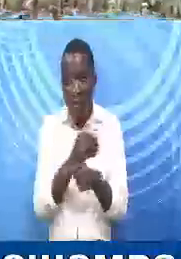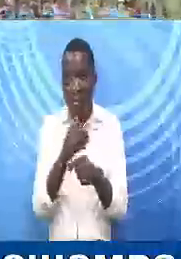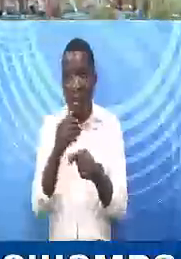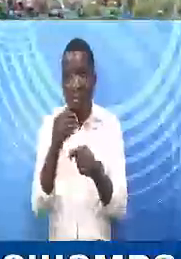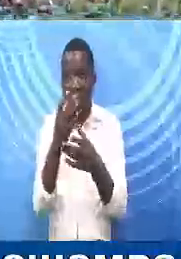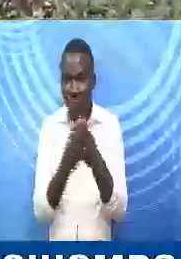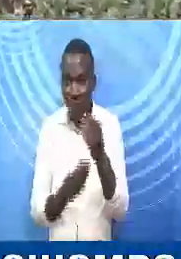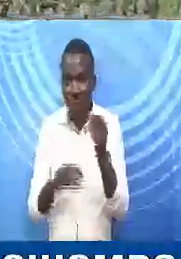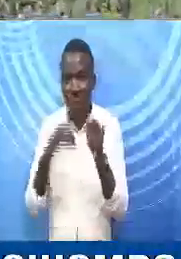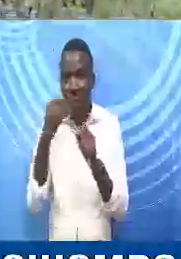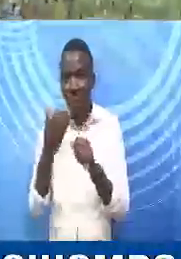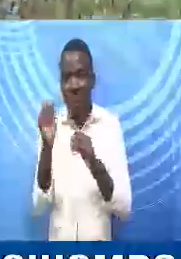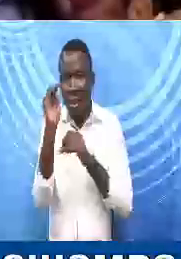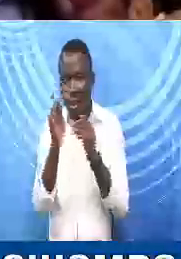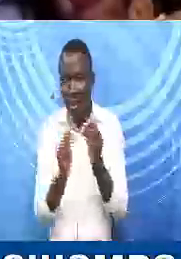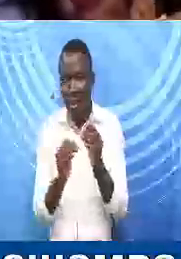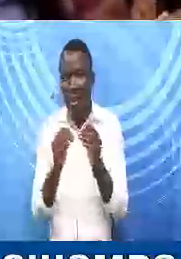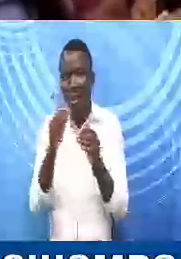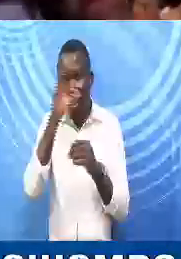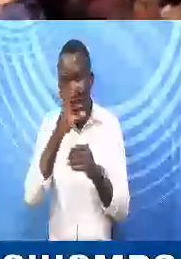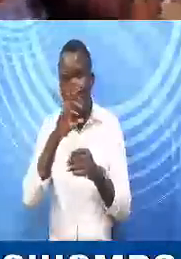w'ikibazo umuhinzi ntakomeze kubihomberamo.